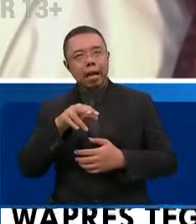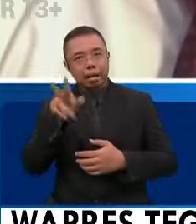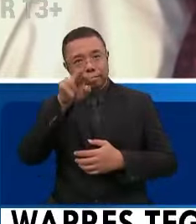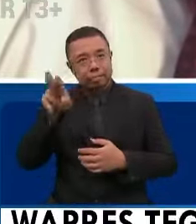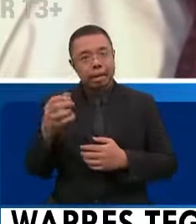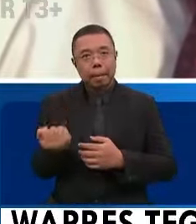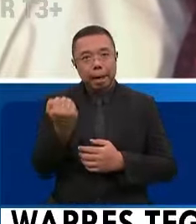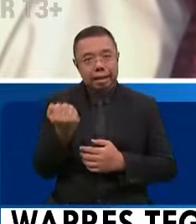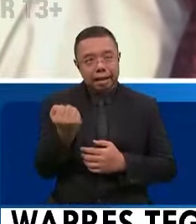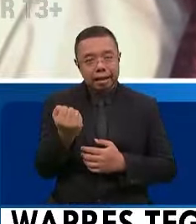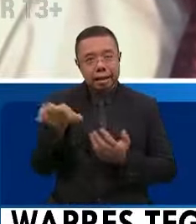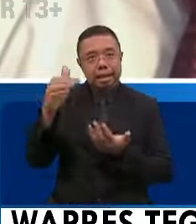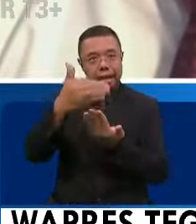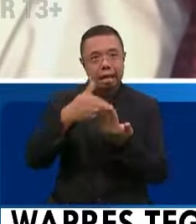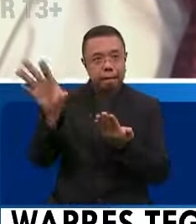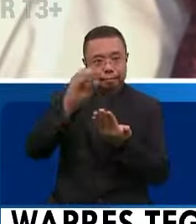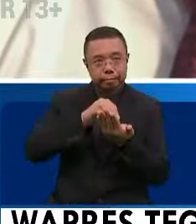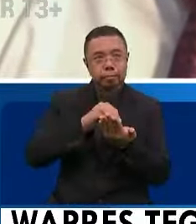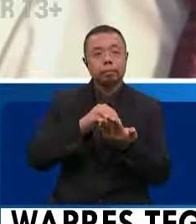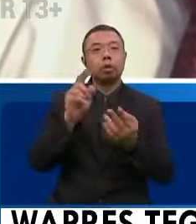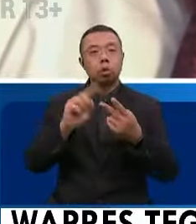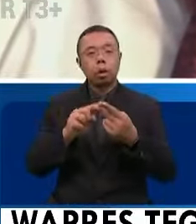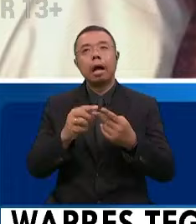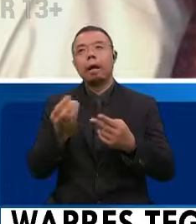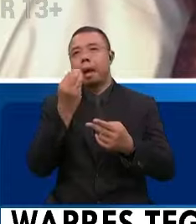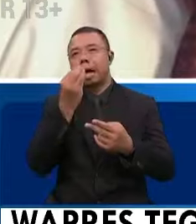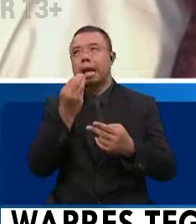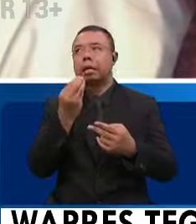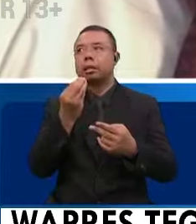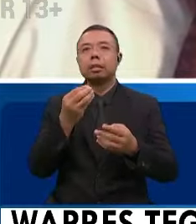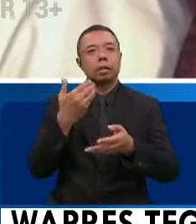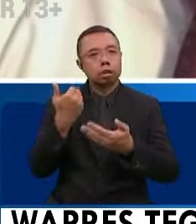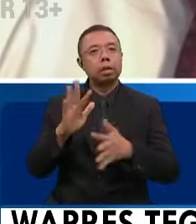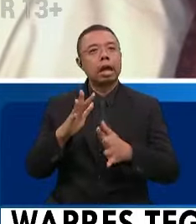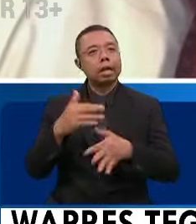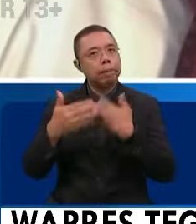tentunya, ini yang lebih penting lagi, diversifikasi bahan pangan olahan. Karena selama ini